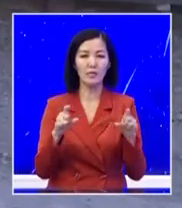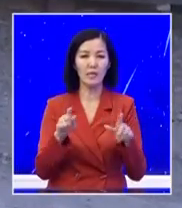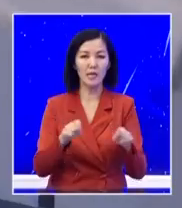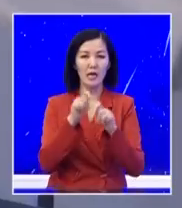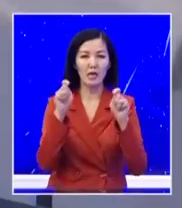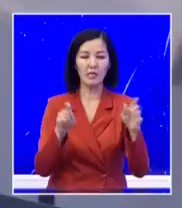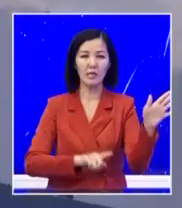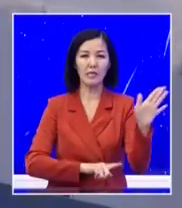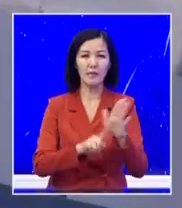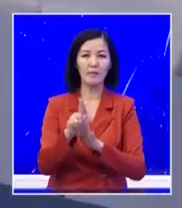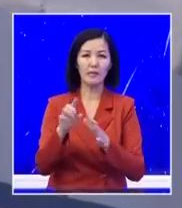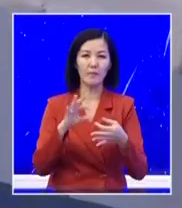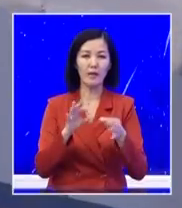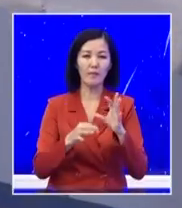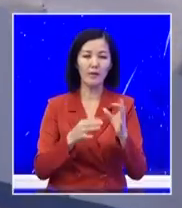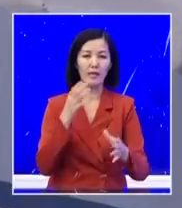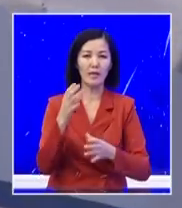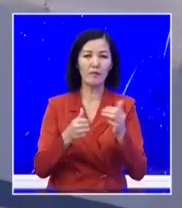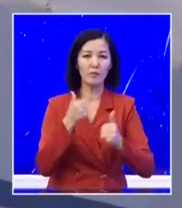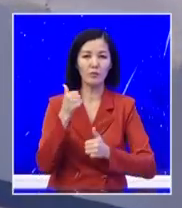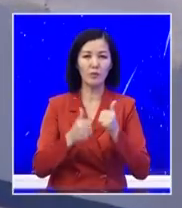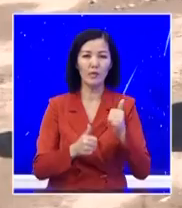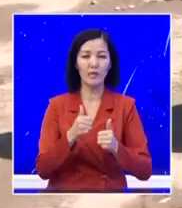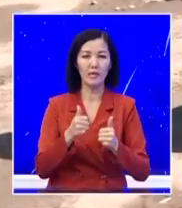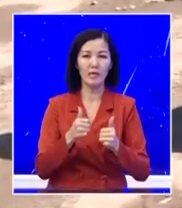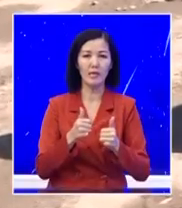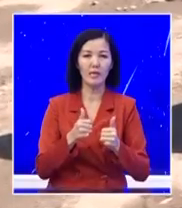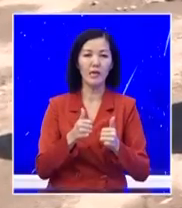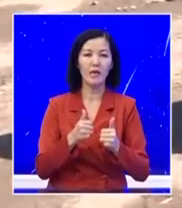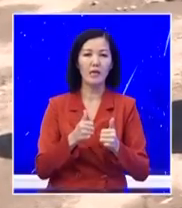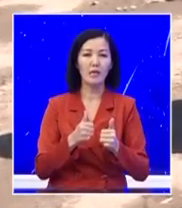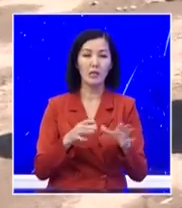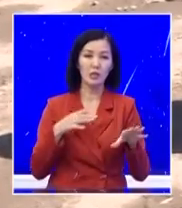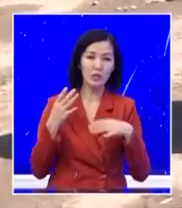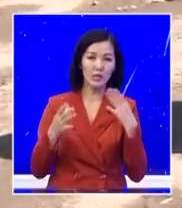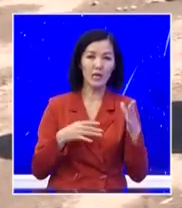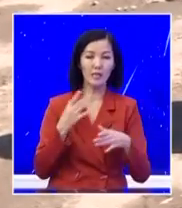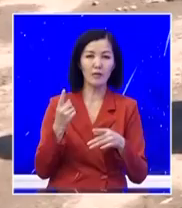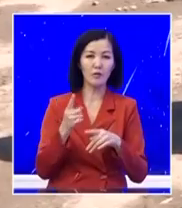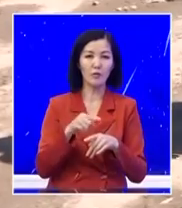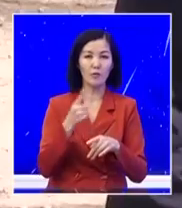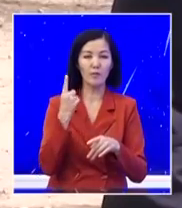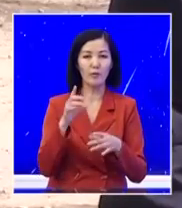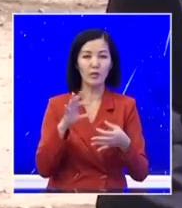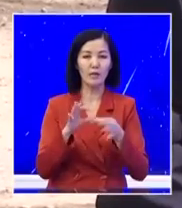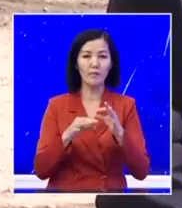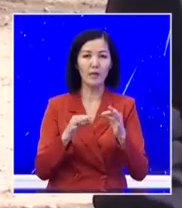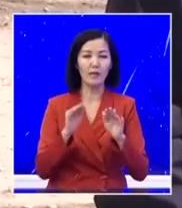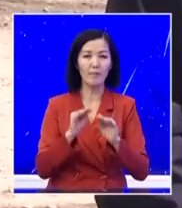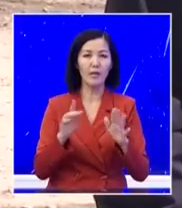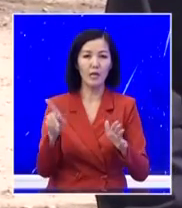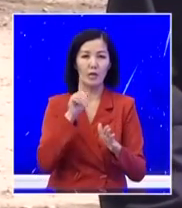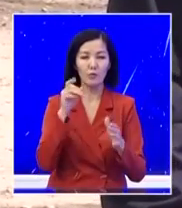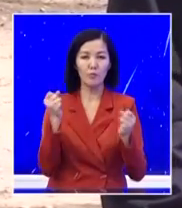берілген күннен бастап олимпиада және әлем чемпиондарының шығарына сарапшылар күмән келтірмейді. Мұнда нөмір бірінші олимпиадалық резервтегі балалар